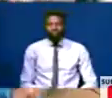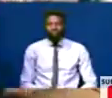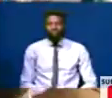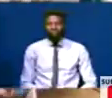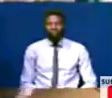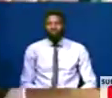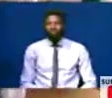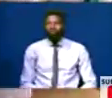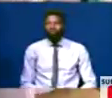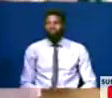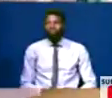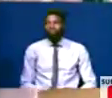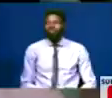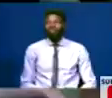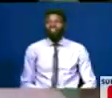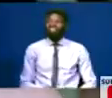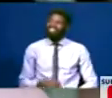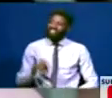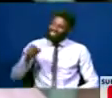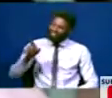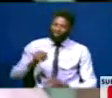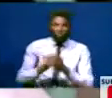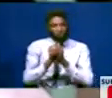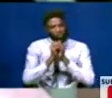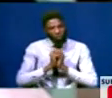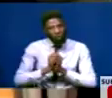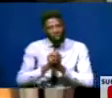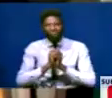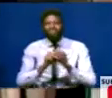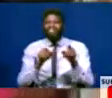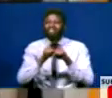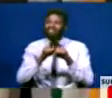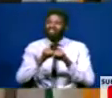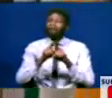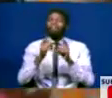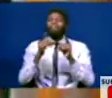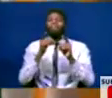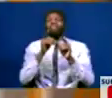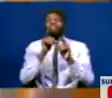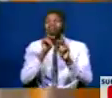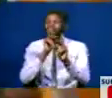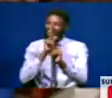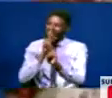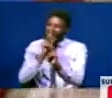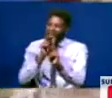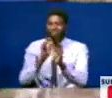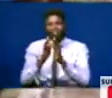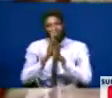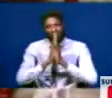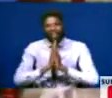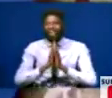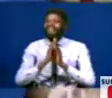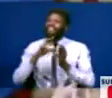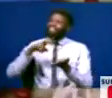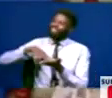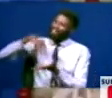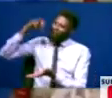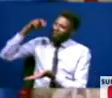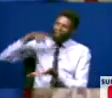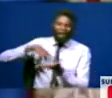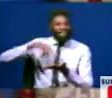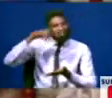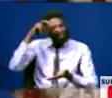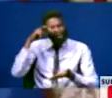Members would worship accompanied by loud prayers, weeping, shaking, jumping, with a strong belief